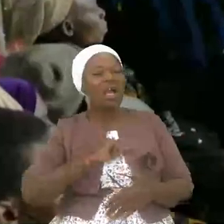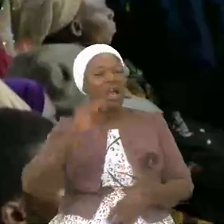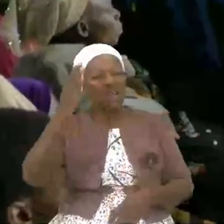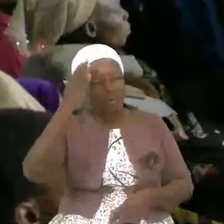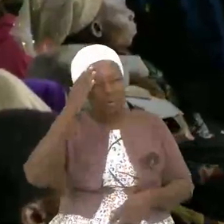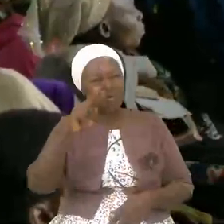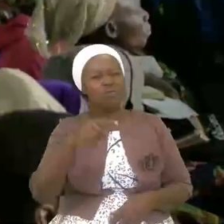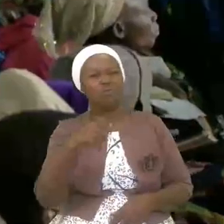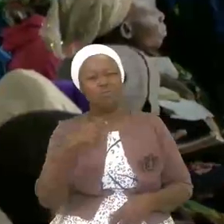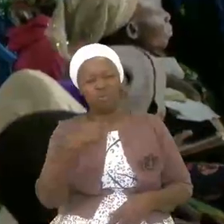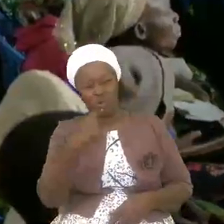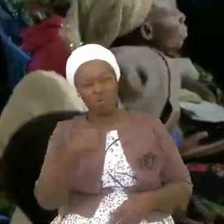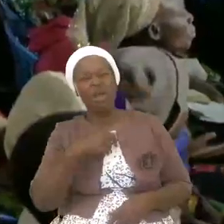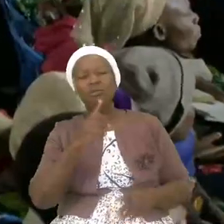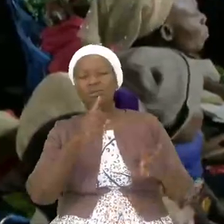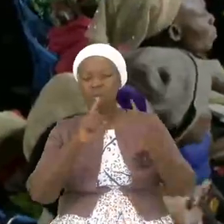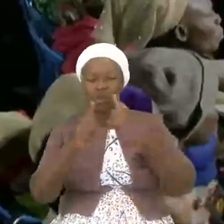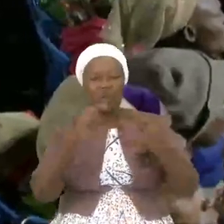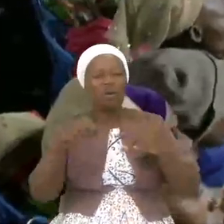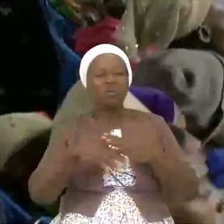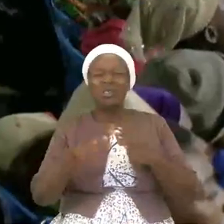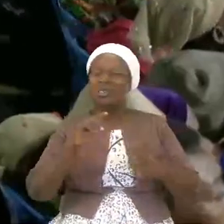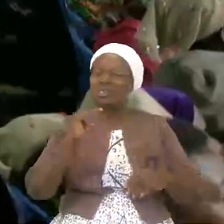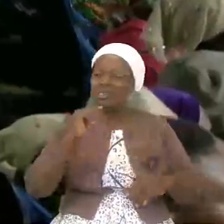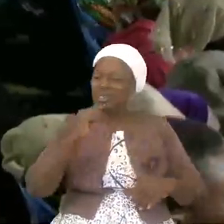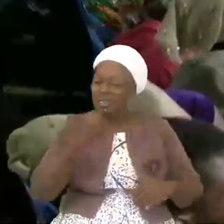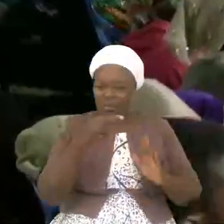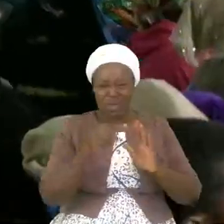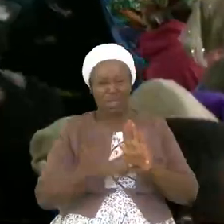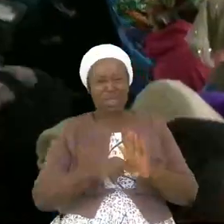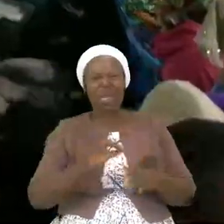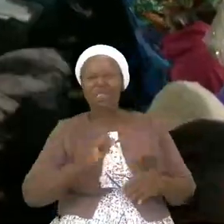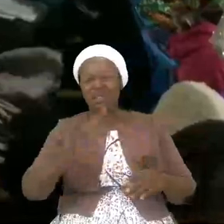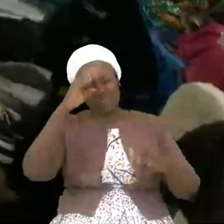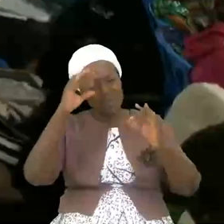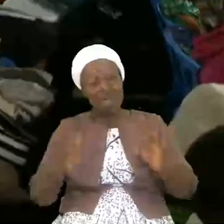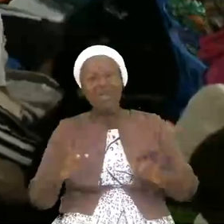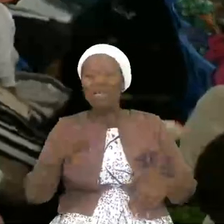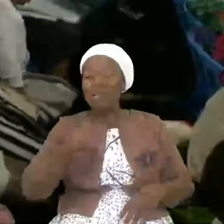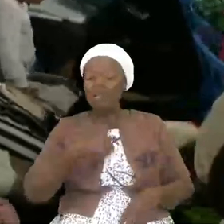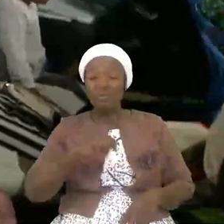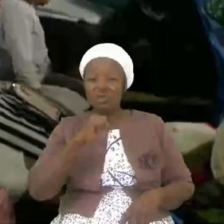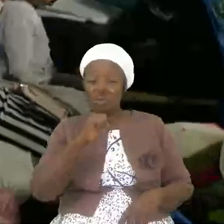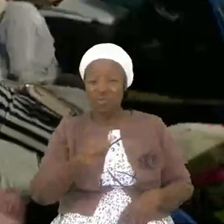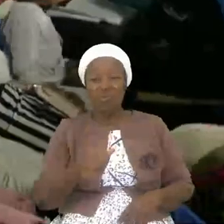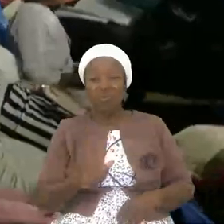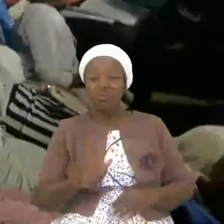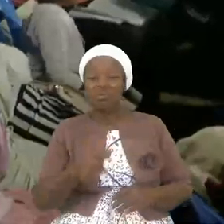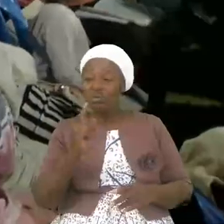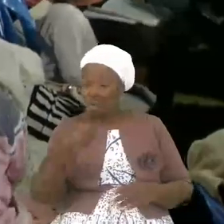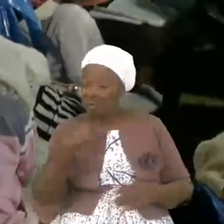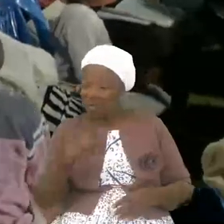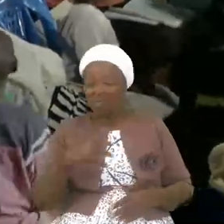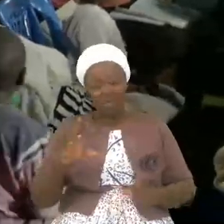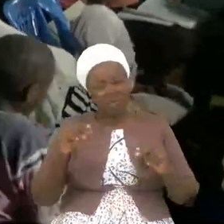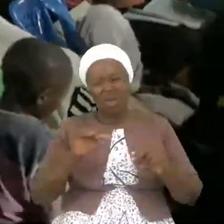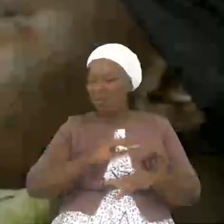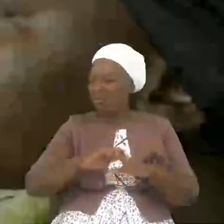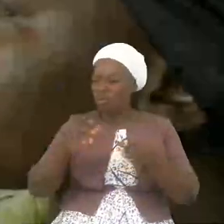Je sais que tu as parlé avec conviction et tu as parlé avec détermination. Je ne vais pas continuer dans le style de